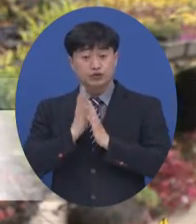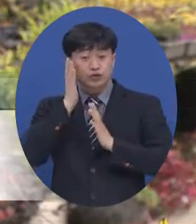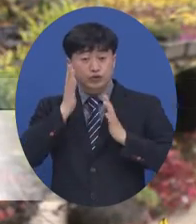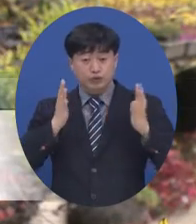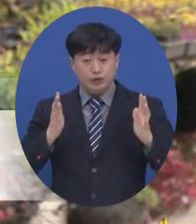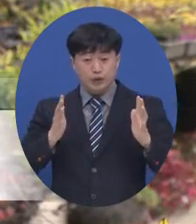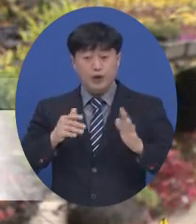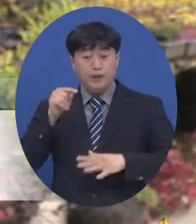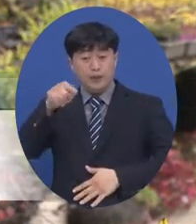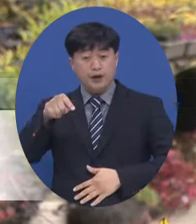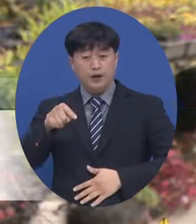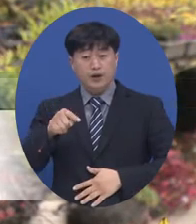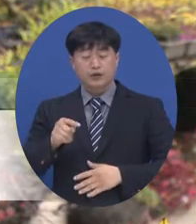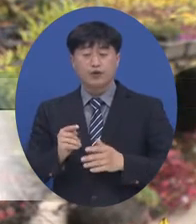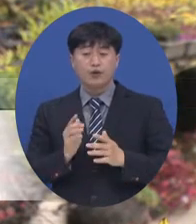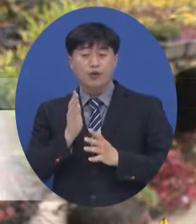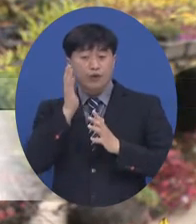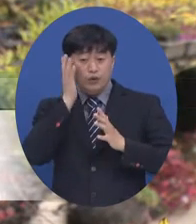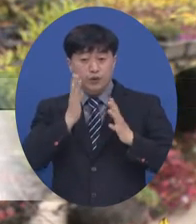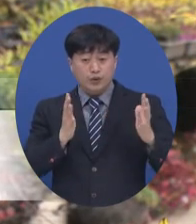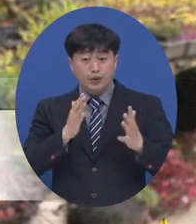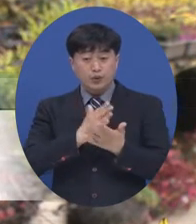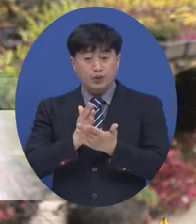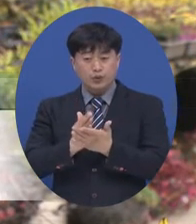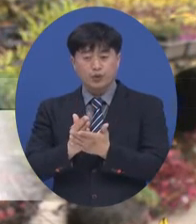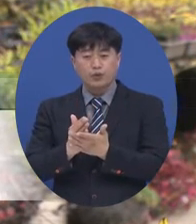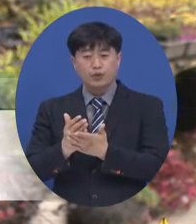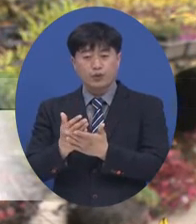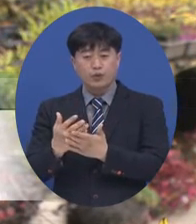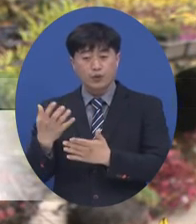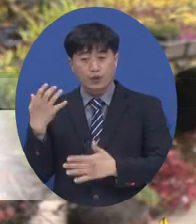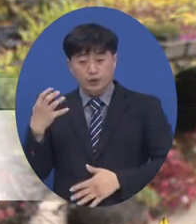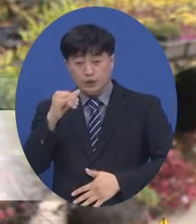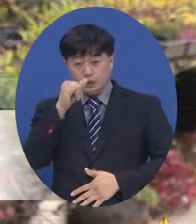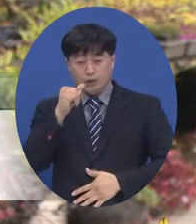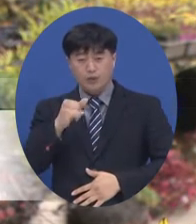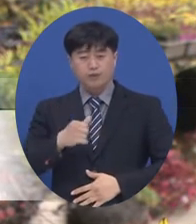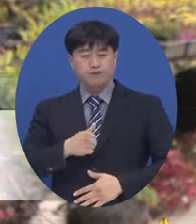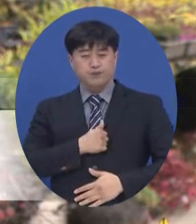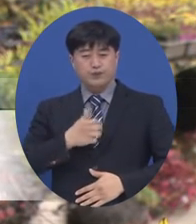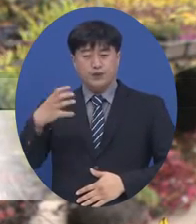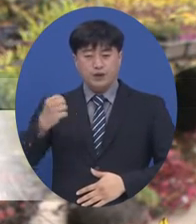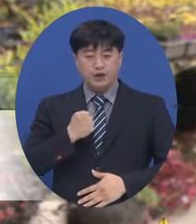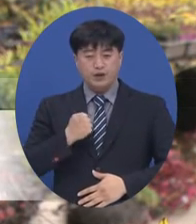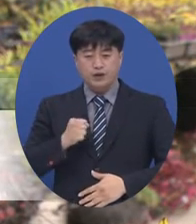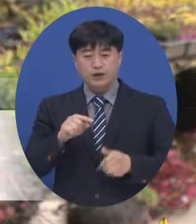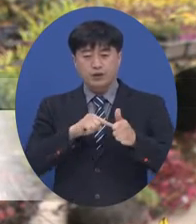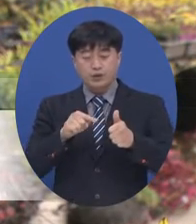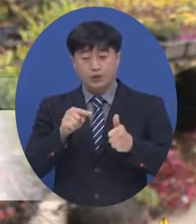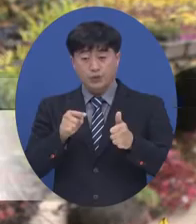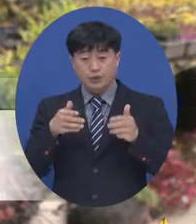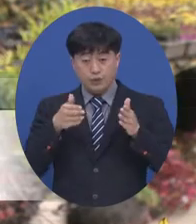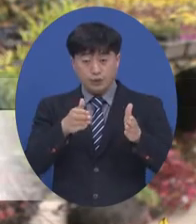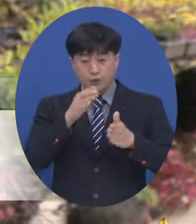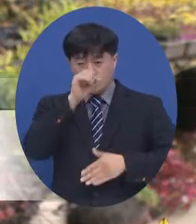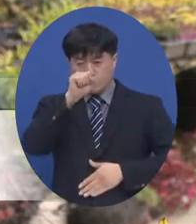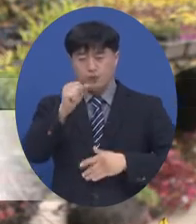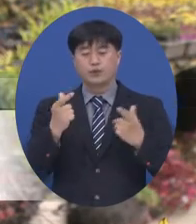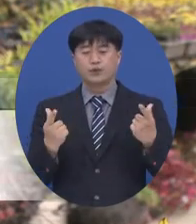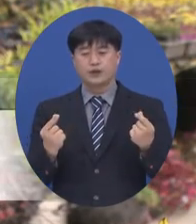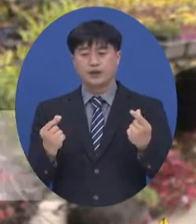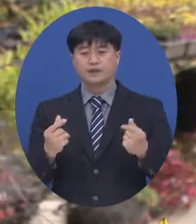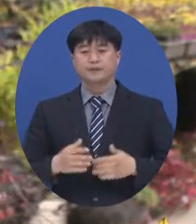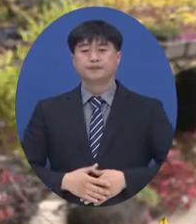알아서 조경 없게 한 부분을 차지하고 있고 굉장히 자부심을 가지고 어 교육적으로도